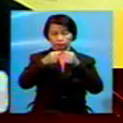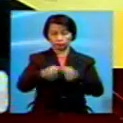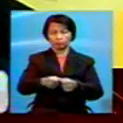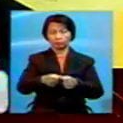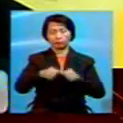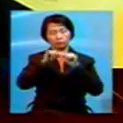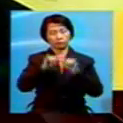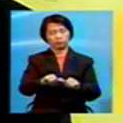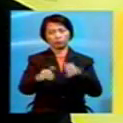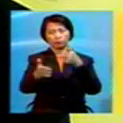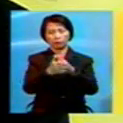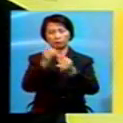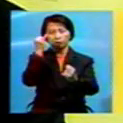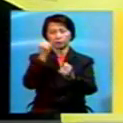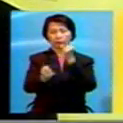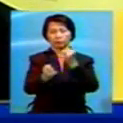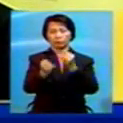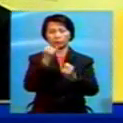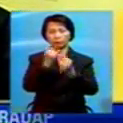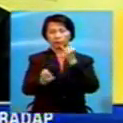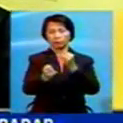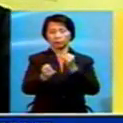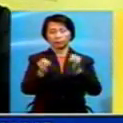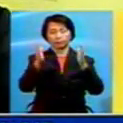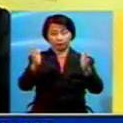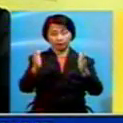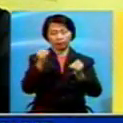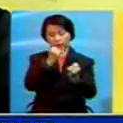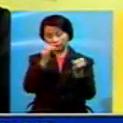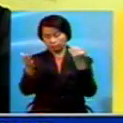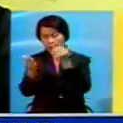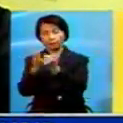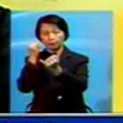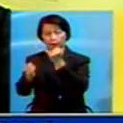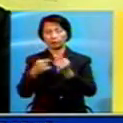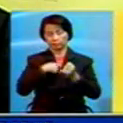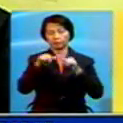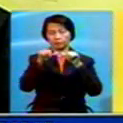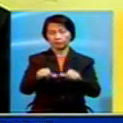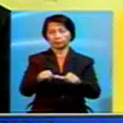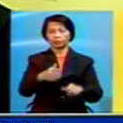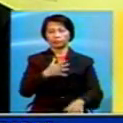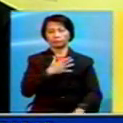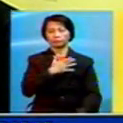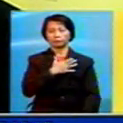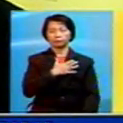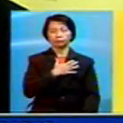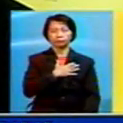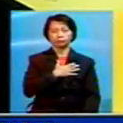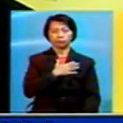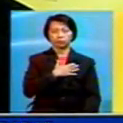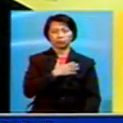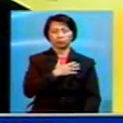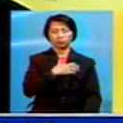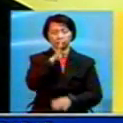until the end of the term As per my